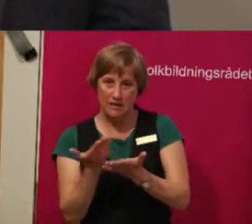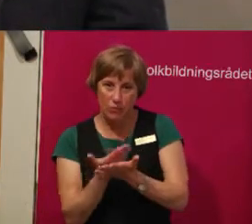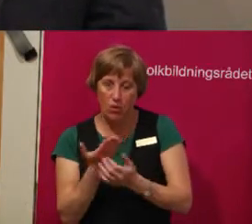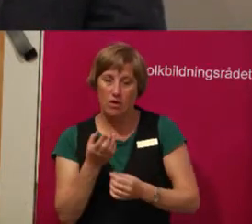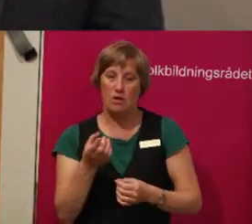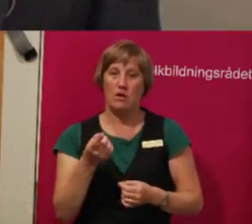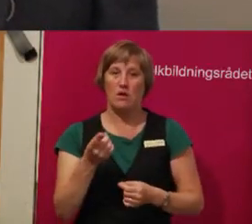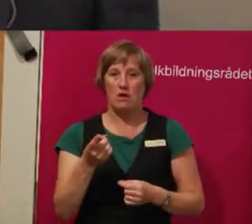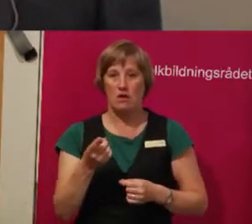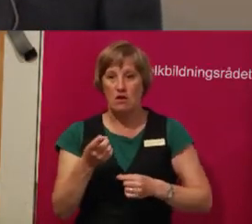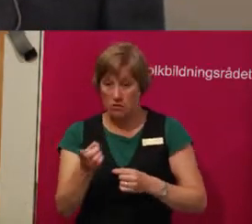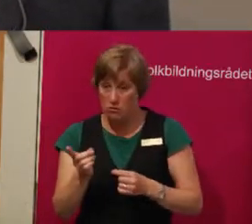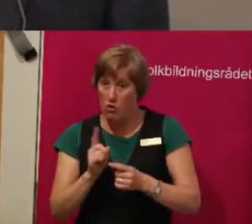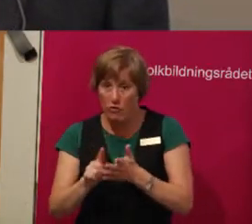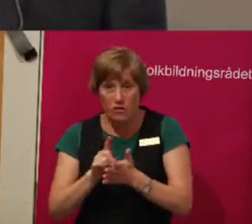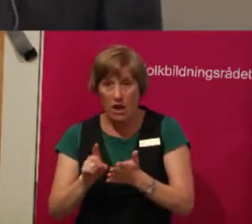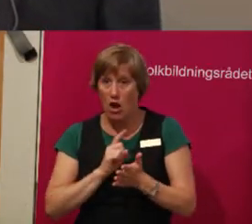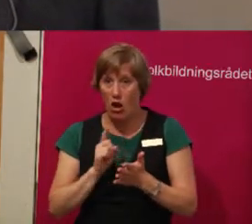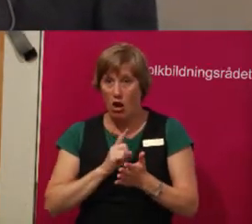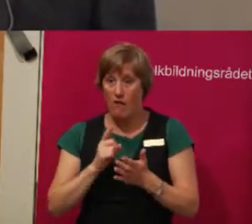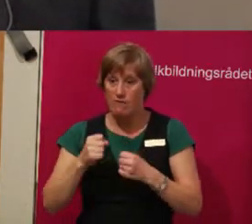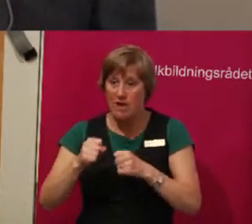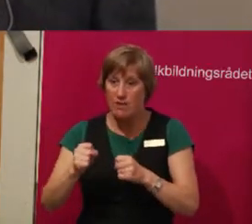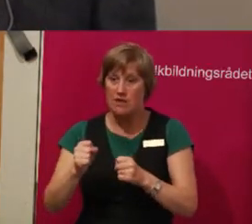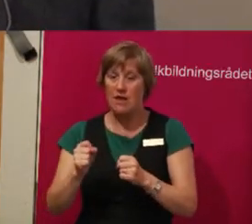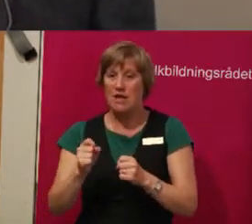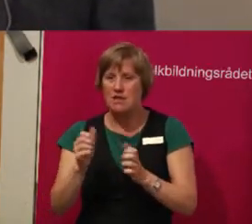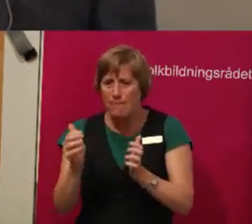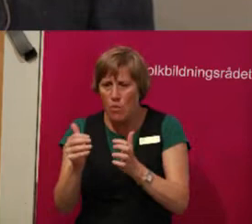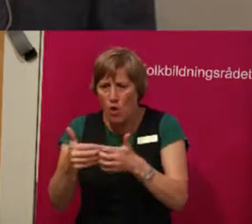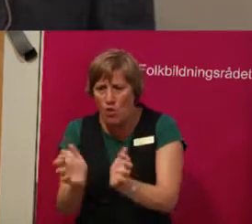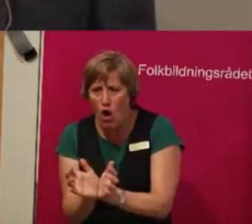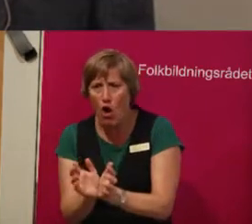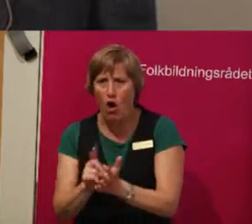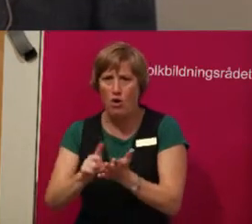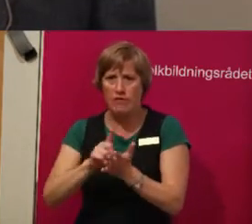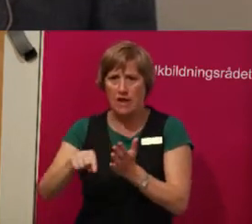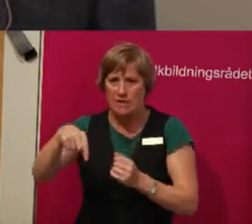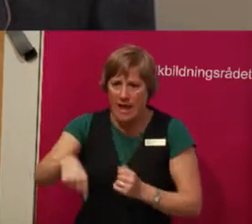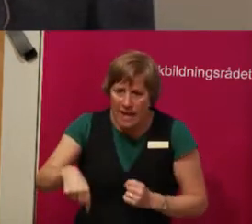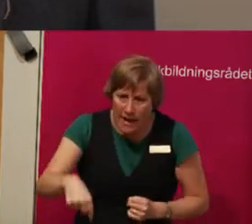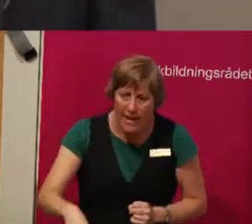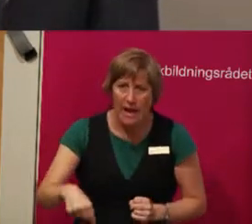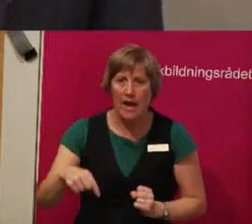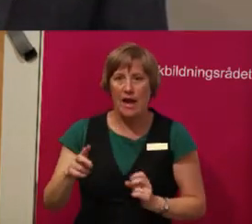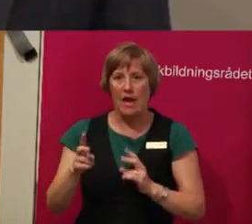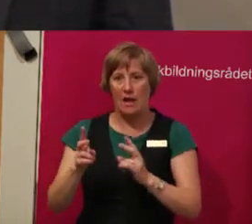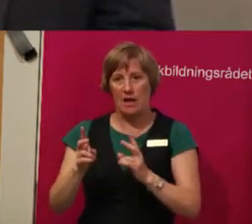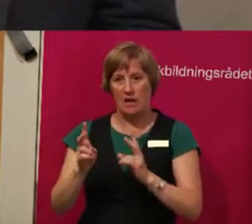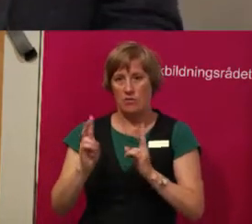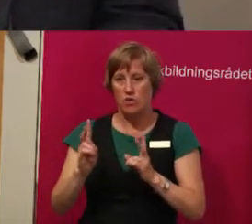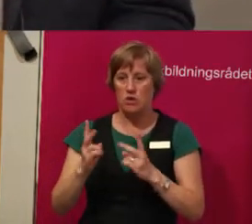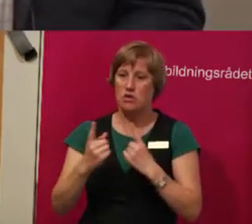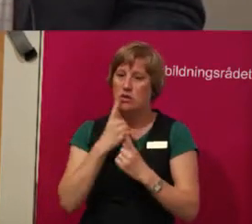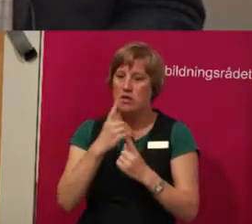verksamheter i små lokala muslimska föreningslokaler, i källare ofta. Vi pratar om samarbeten som du var